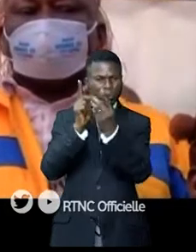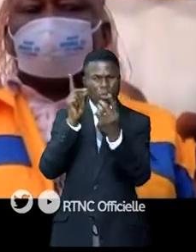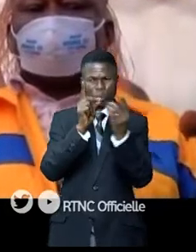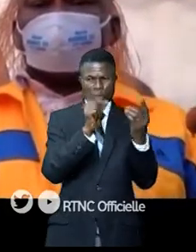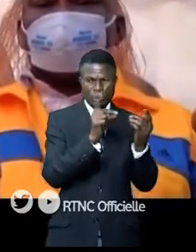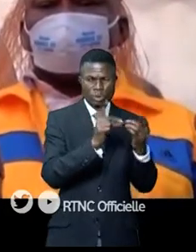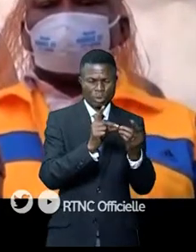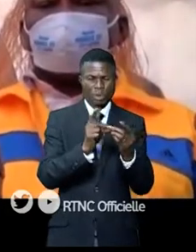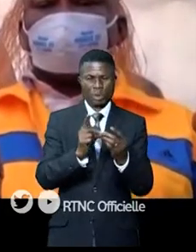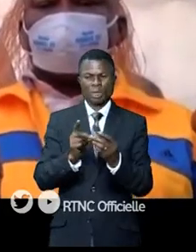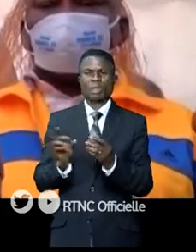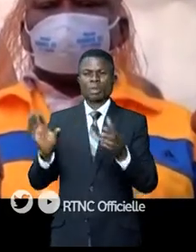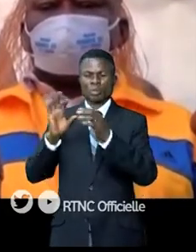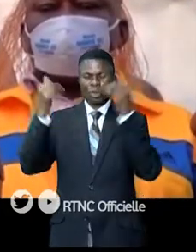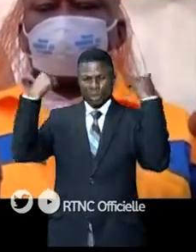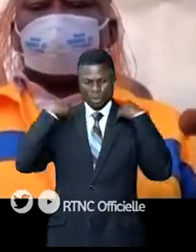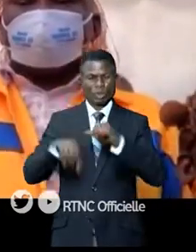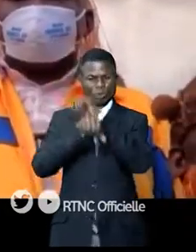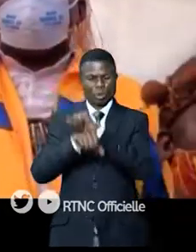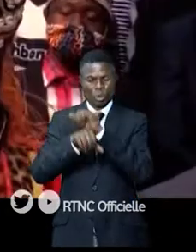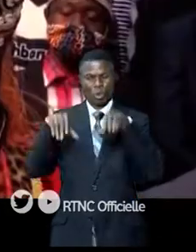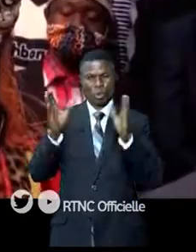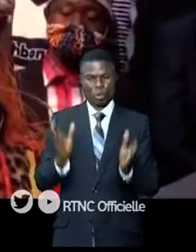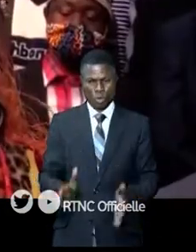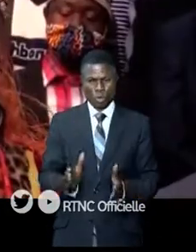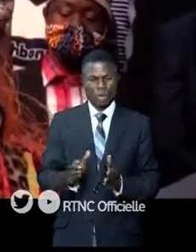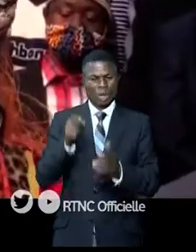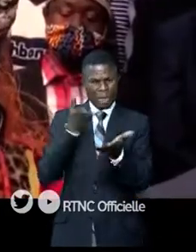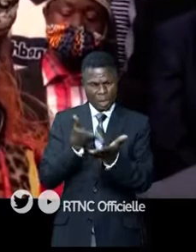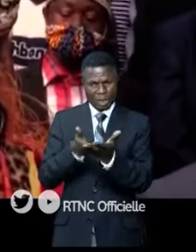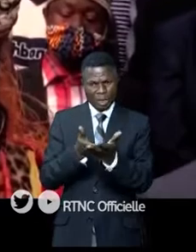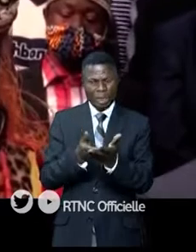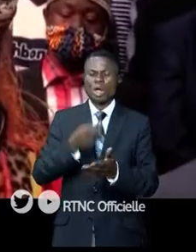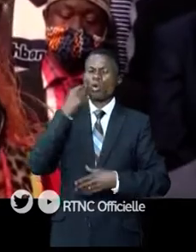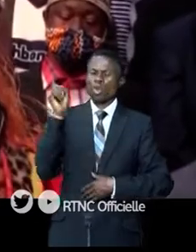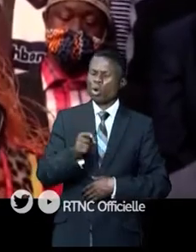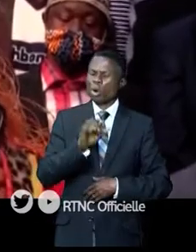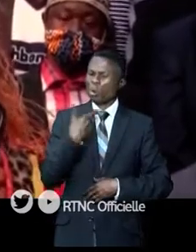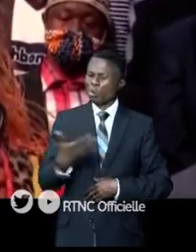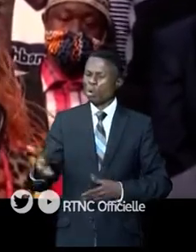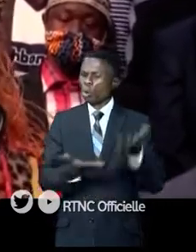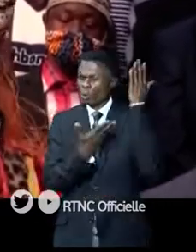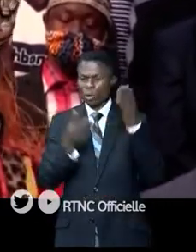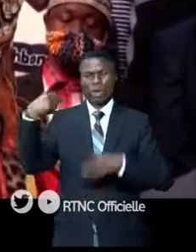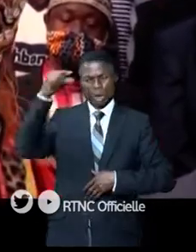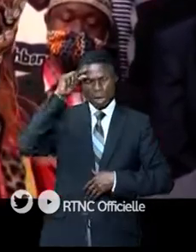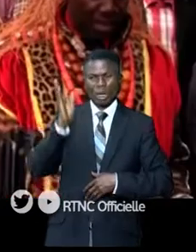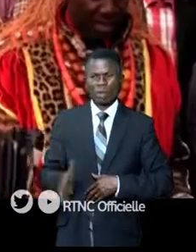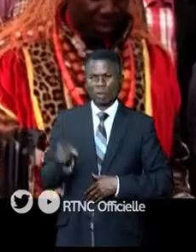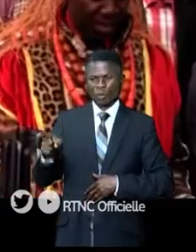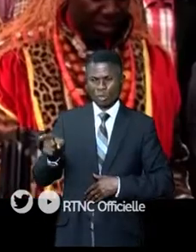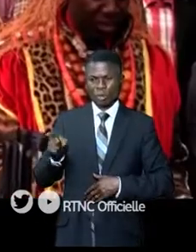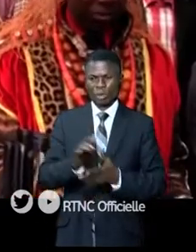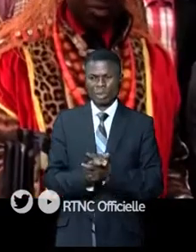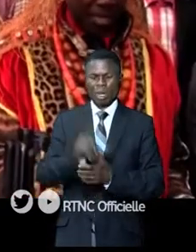que souhaitées par l'Alliance nationale des autorités coutumières du Congo constitue aujourd'hui une impérieuse nécessité. Le gouverneur Atuma Tubwana caresse le